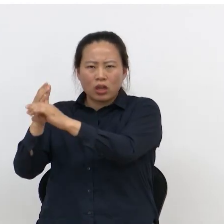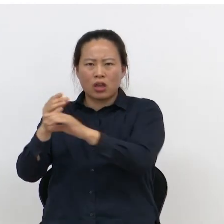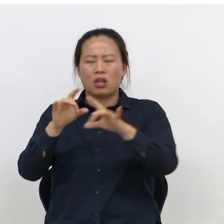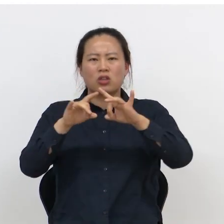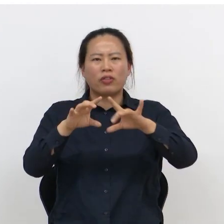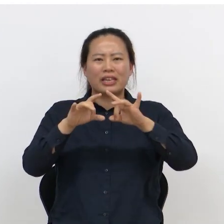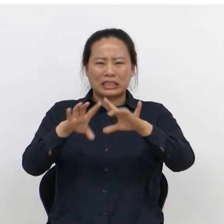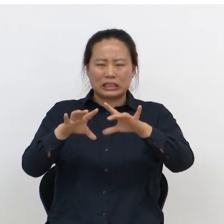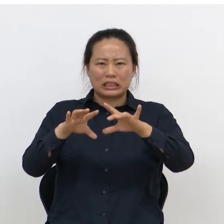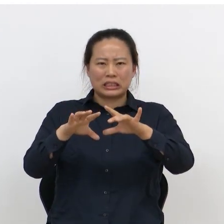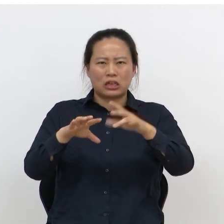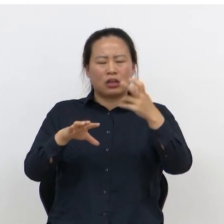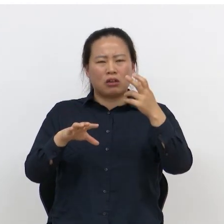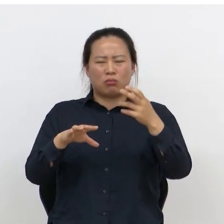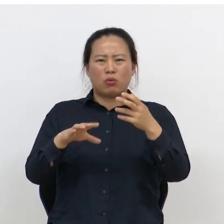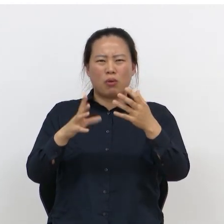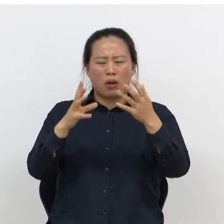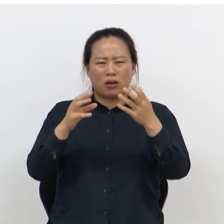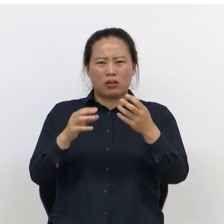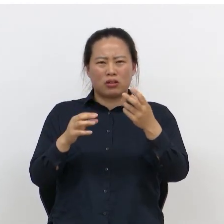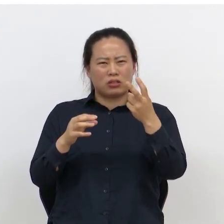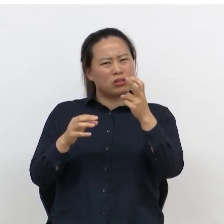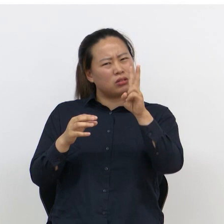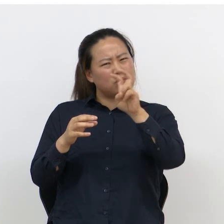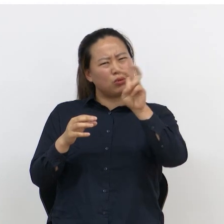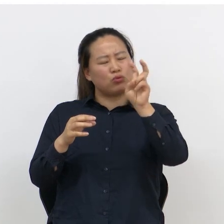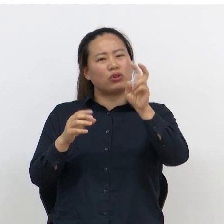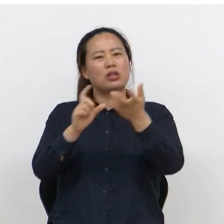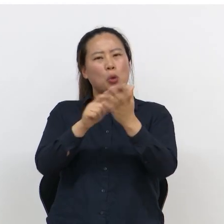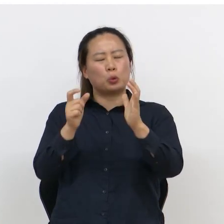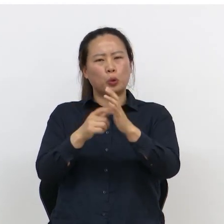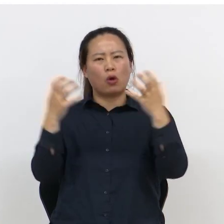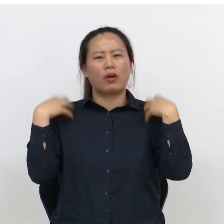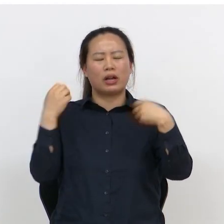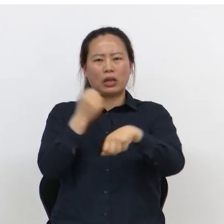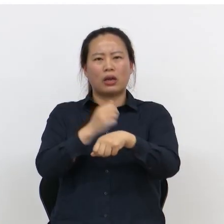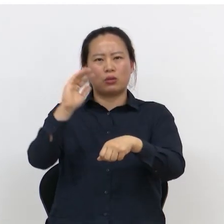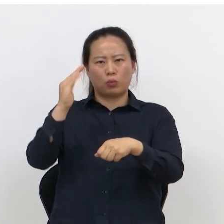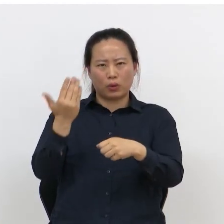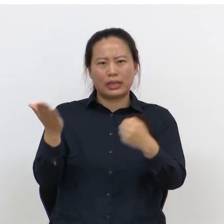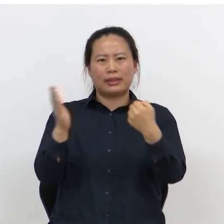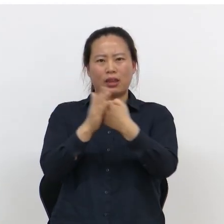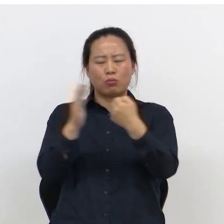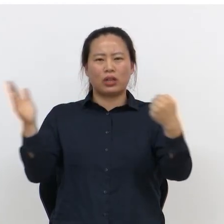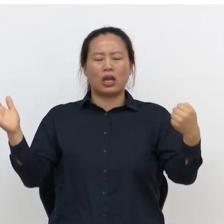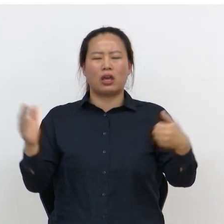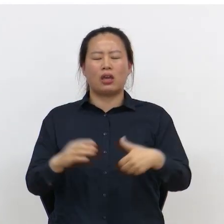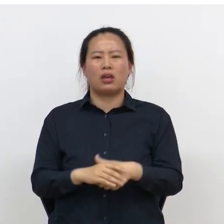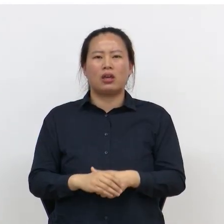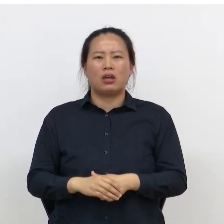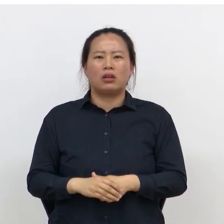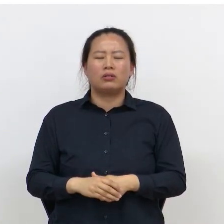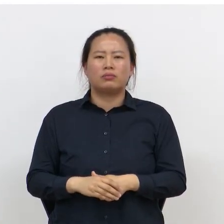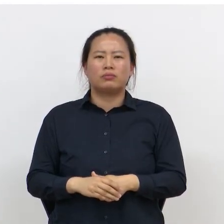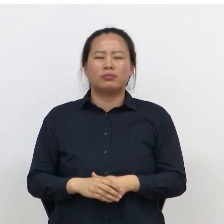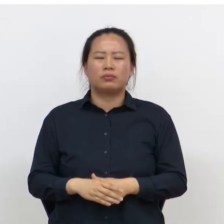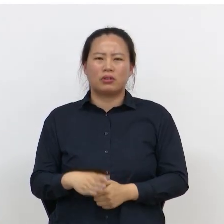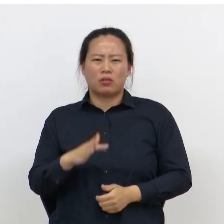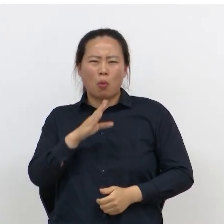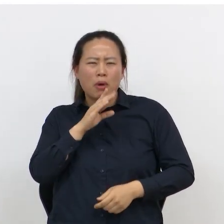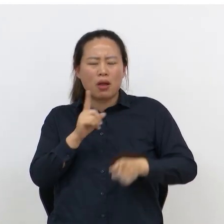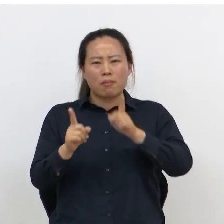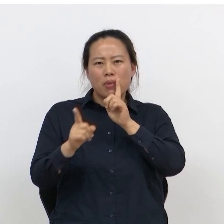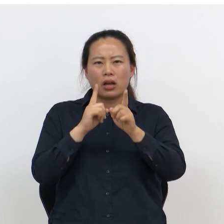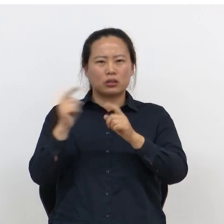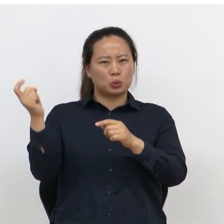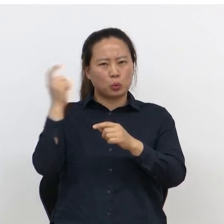않습니다. 3,500개가 하던 일을 22개가 해야 되는 거죠. 350대 1쯤 되는 겁니다. 이렇게 해서 정말 말소리를 제대로